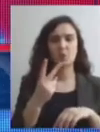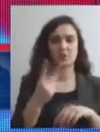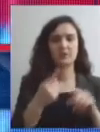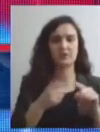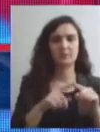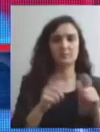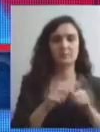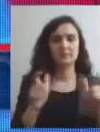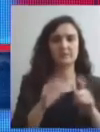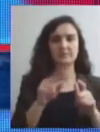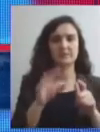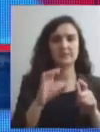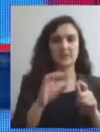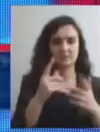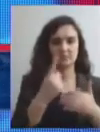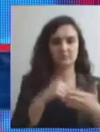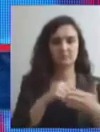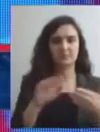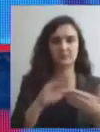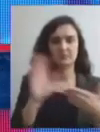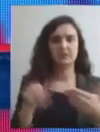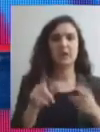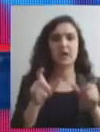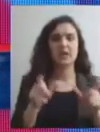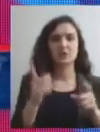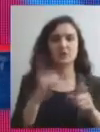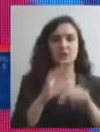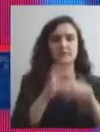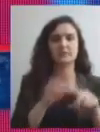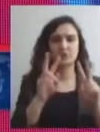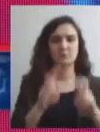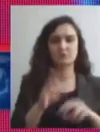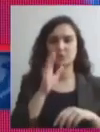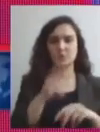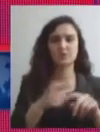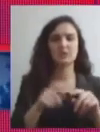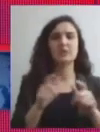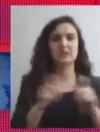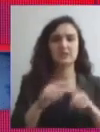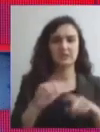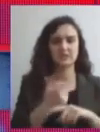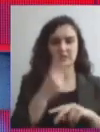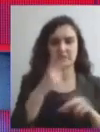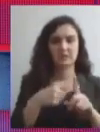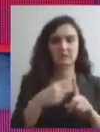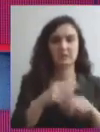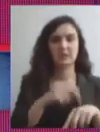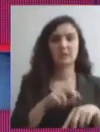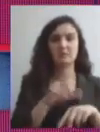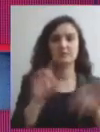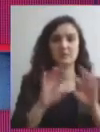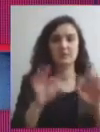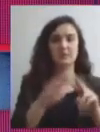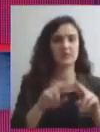შემდეგ კლინიკებიდან გაწერეს და საკარანტინო სივრცეში გადაიყვანეს. შემოწმების დროს კი ტესტმა ისევ დადებითი აჩვენა. ექიმები განმარტავენ, რომ ეს არ